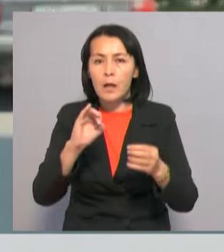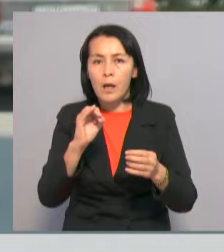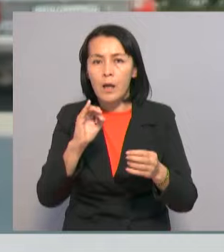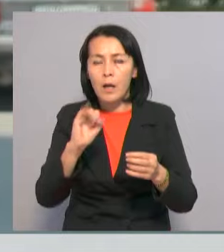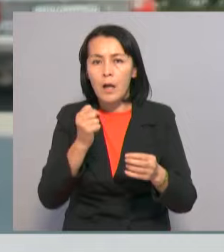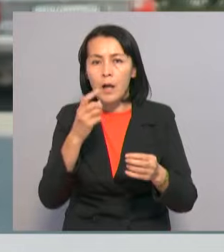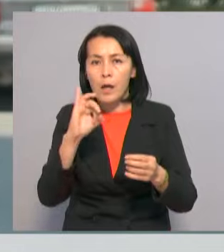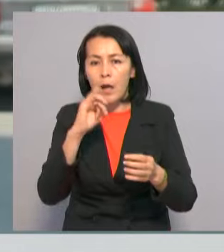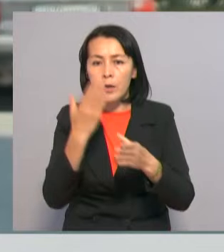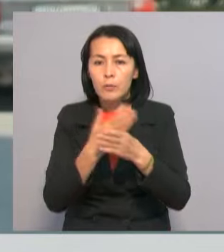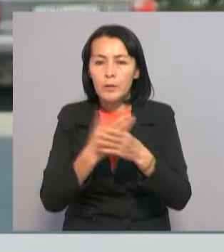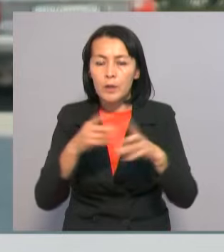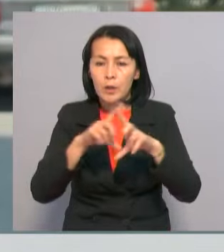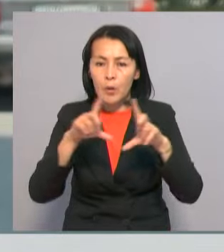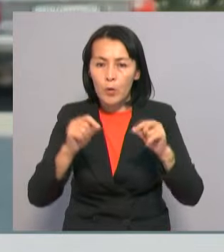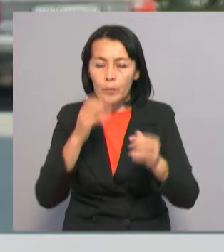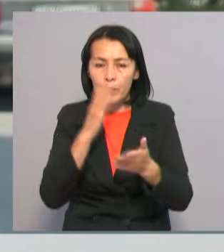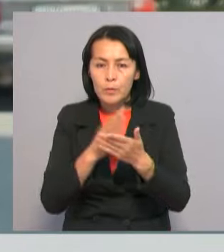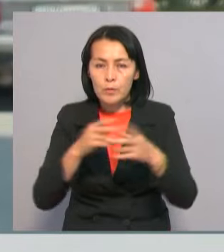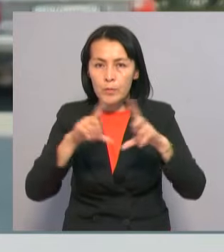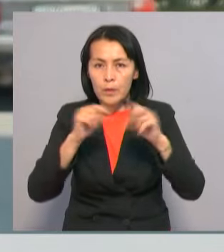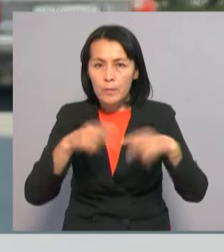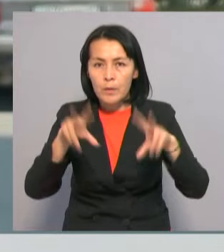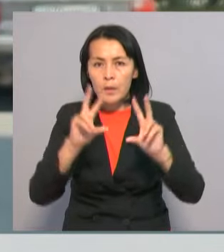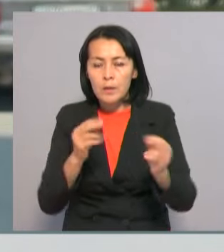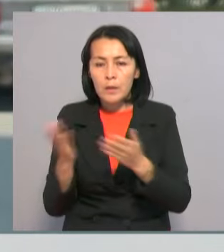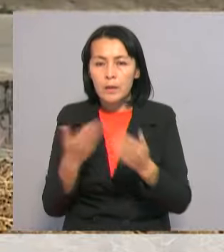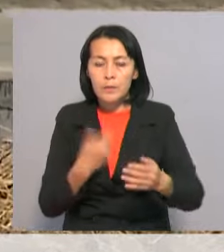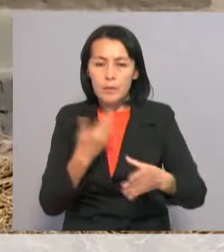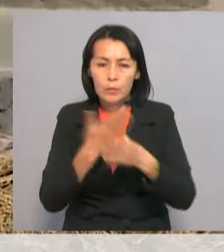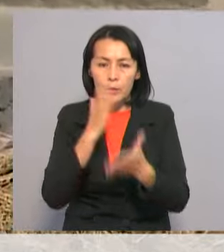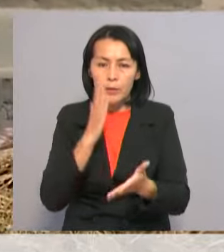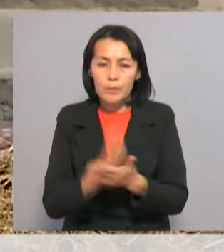деген бізде ахуалдық орталық бар. Сол мекеменің мамандары келіп бізге жәрдем беріп отыр.